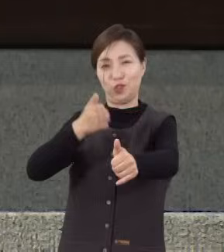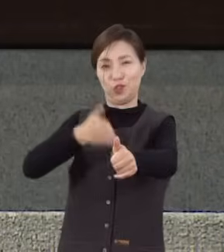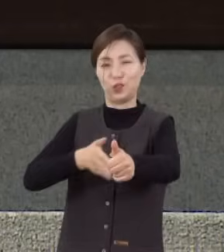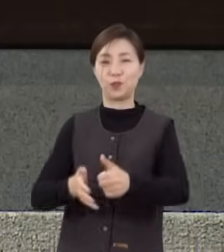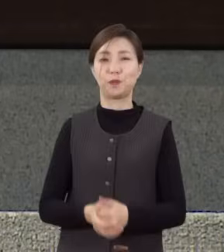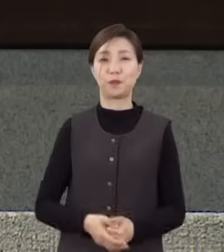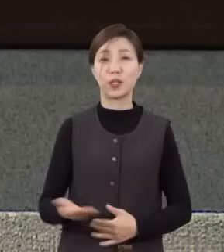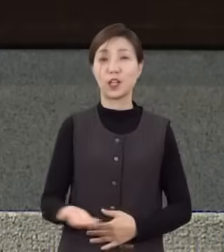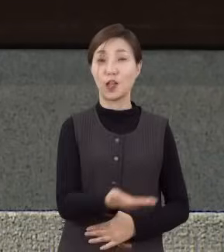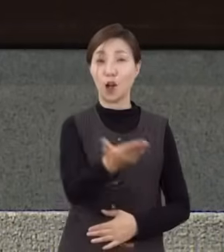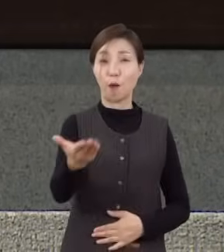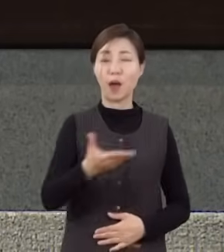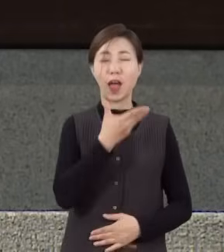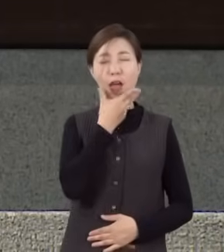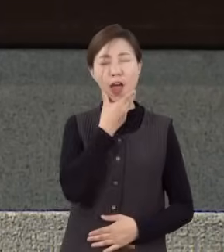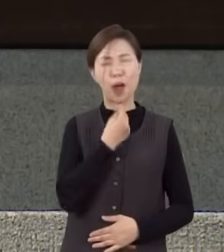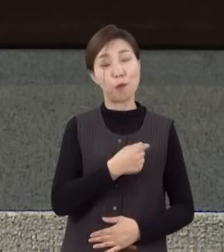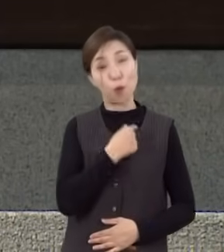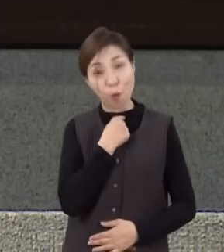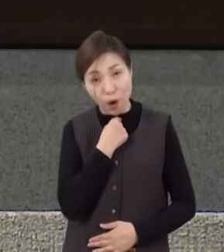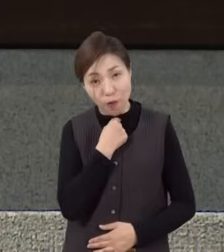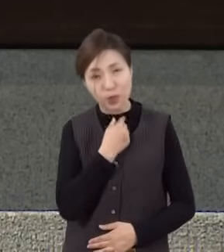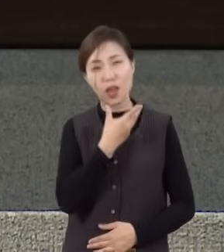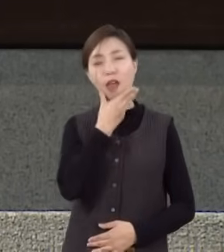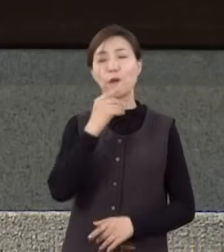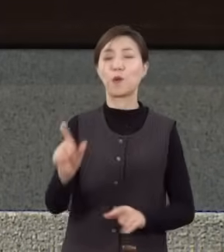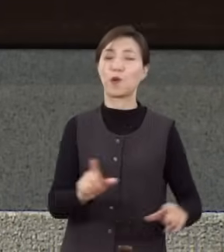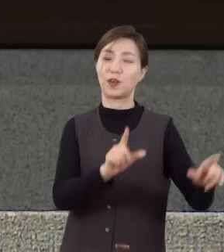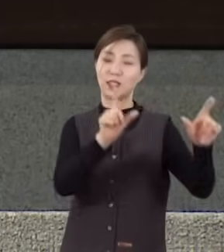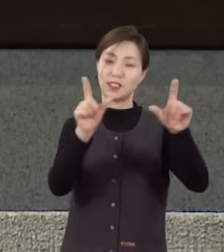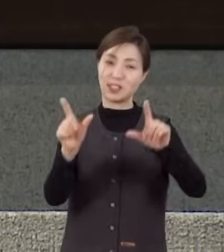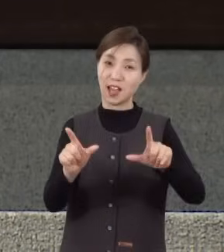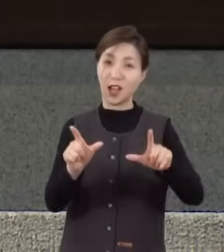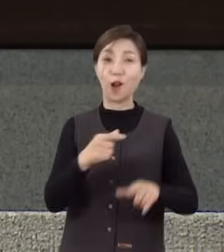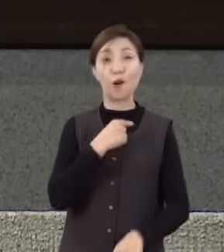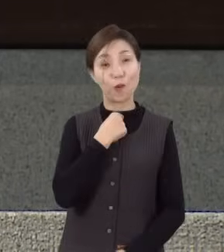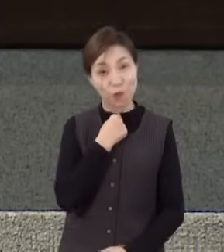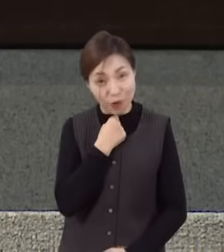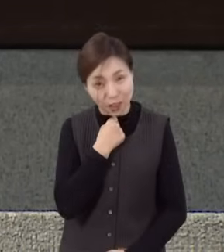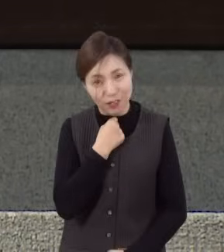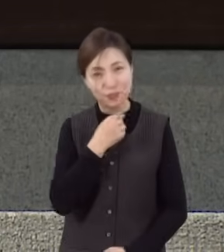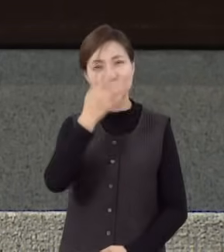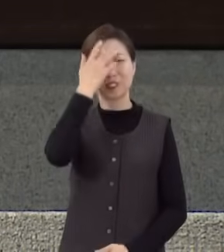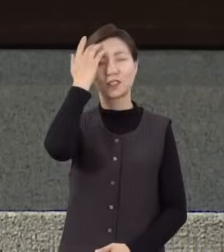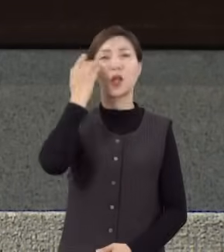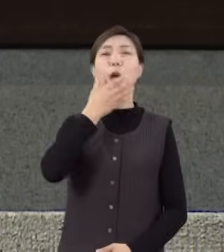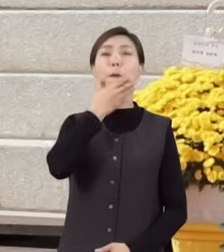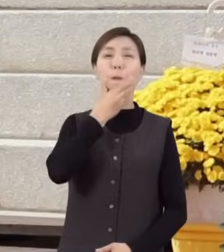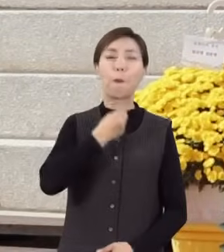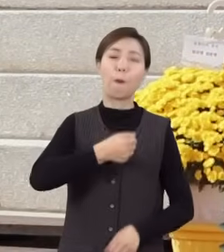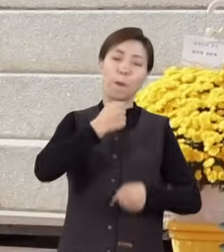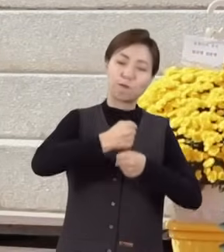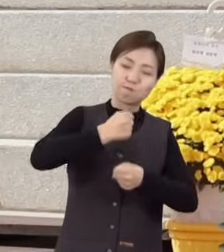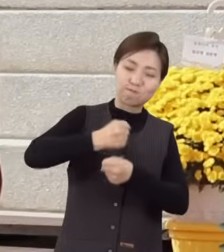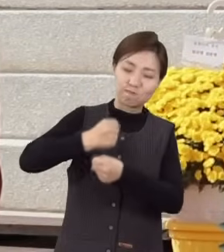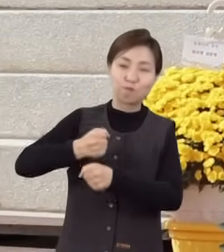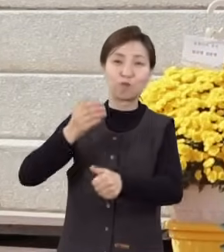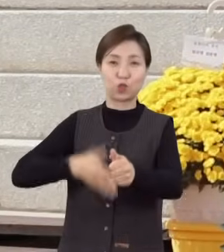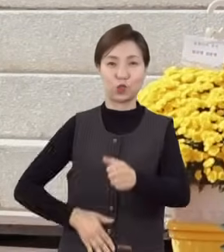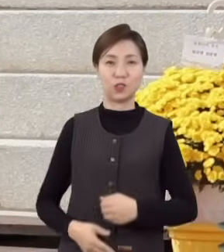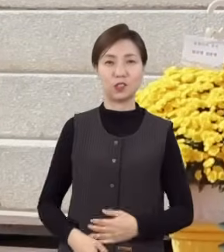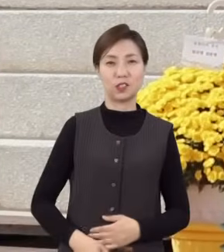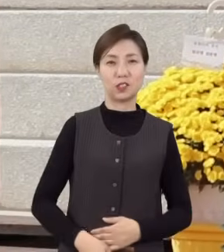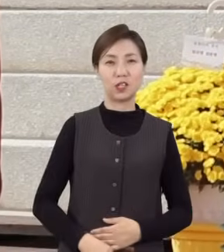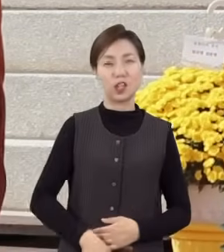여러분 행복해지고 싶습니까? 행복한 삶을 창조하고 싶습니까?